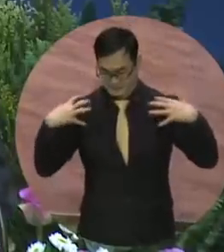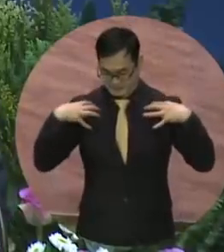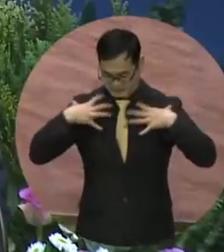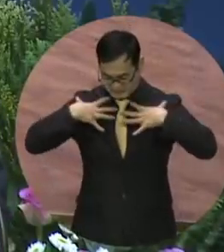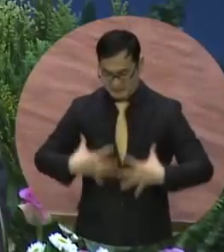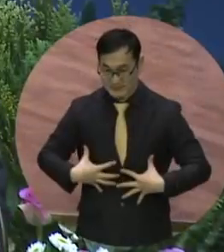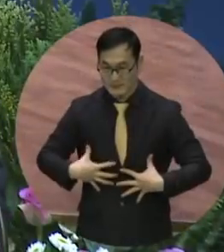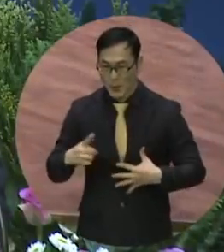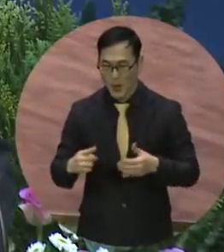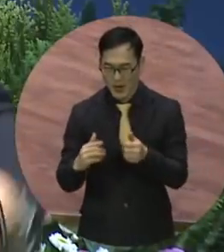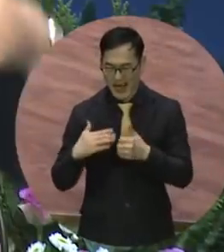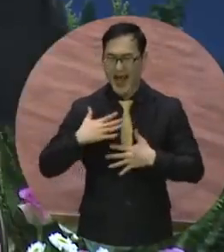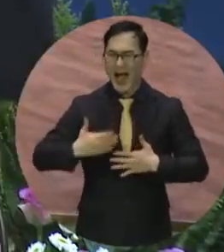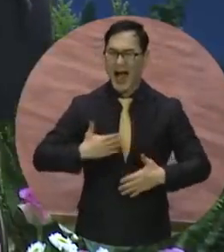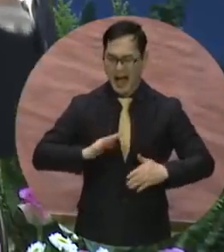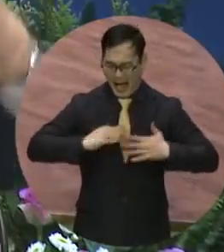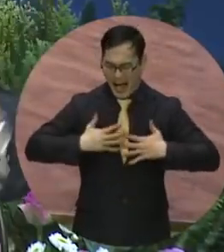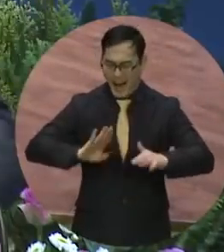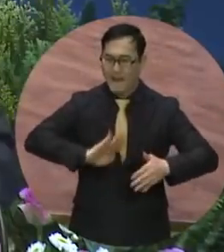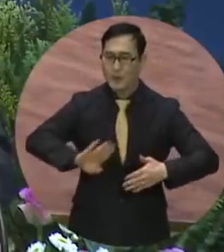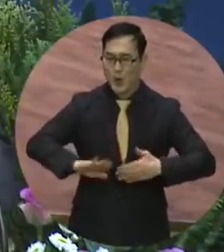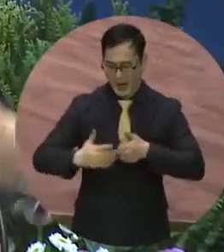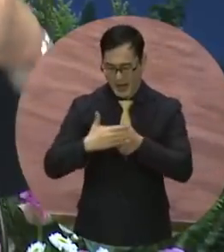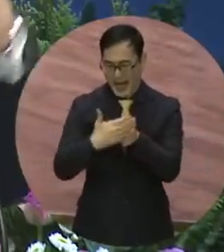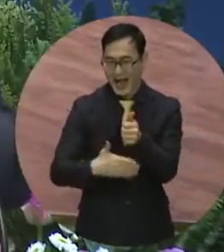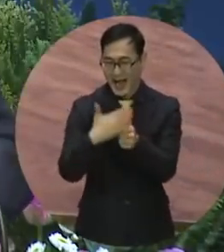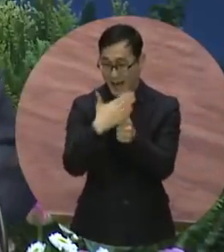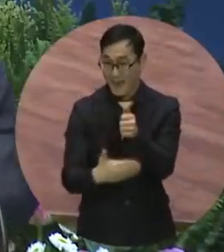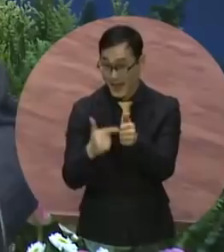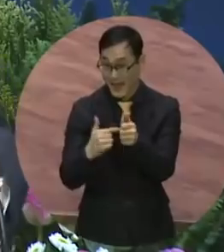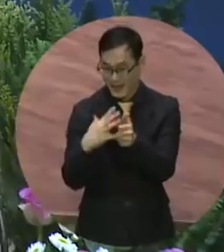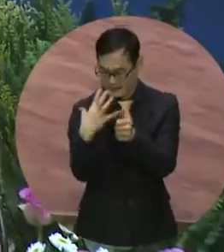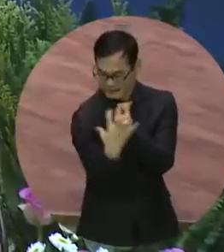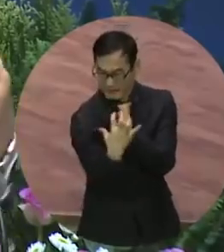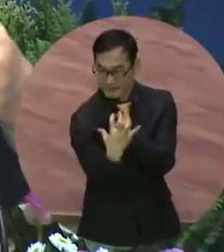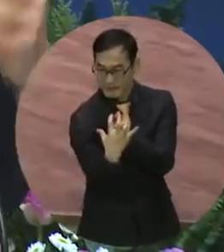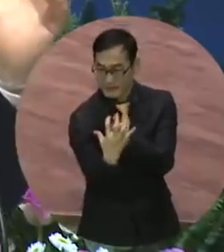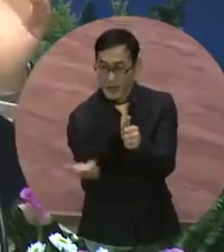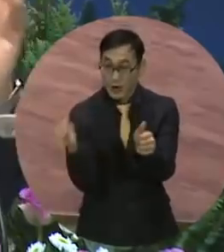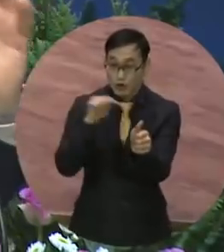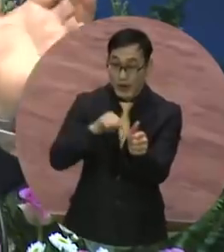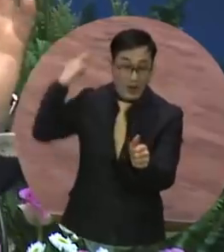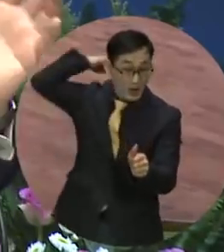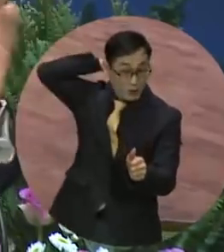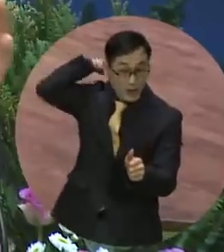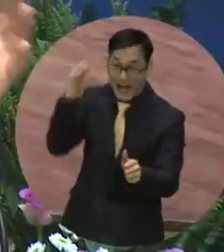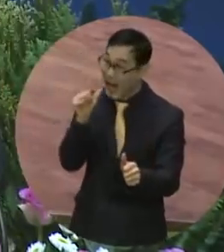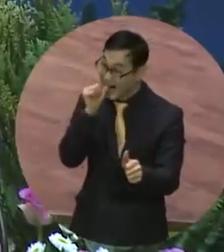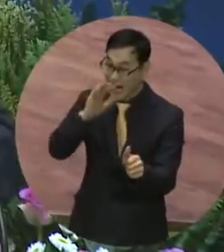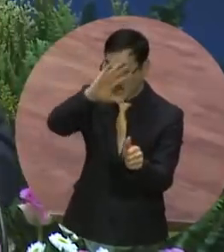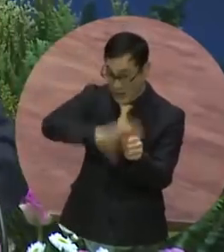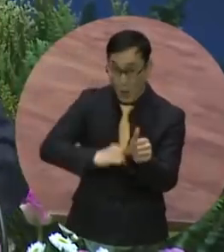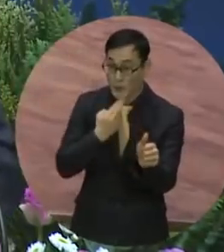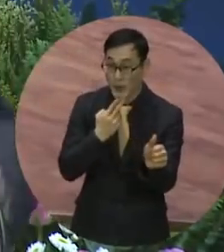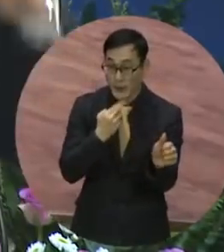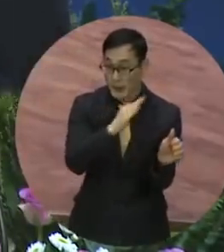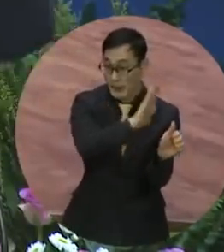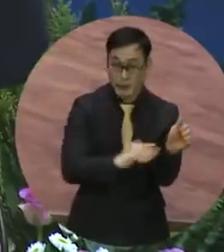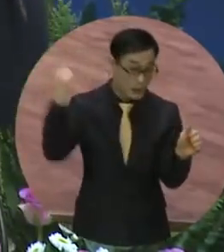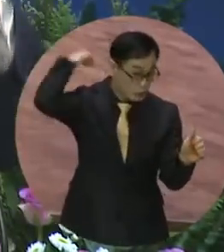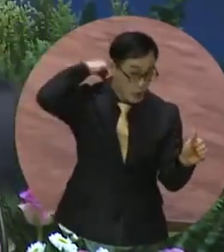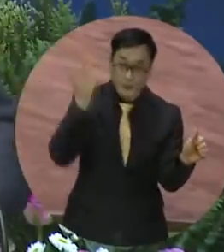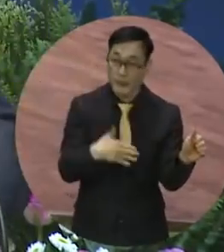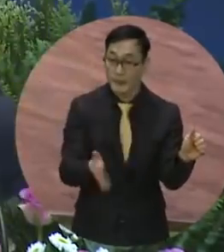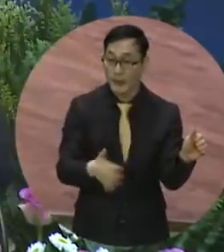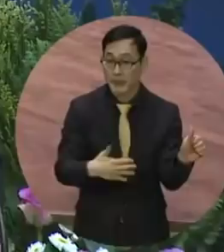안면 방어예요. 전부 안면 방어예요. 안면. 그러니까 뒤에는 없어요. 뒤에는 방어가 없어요.